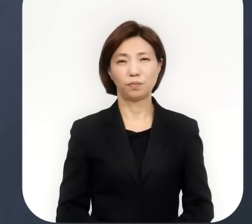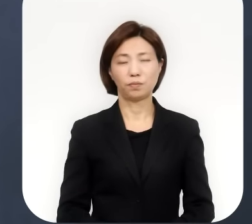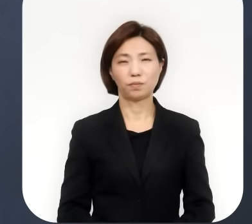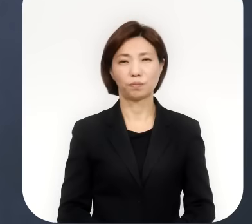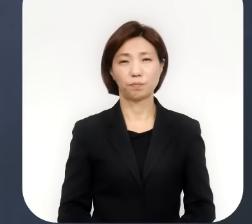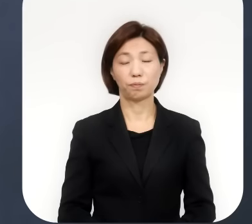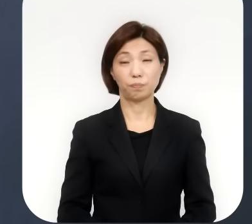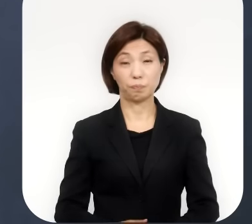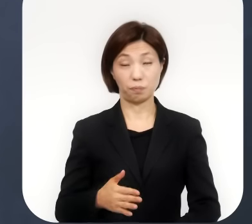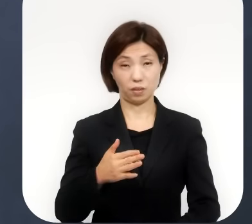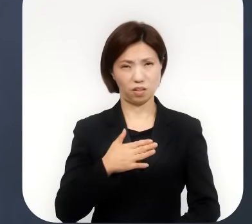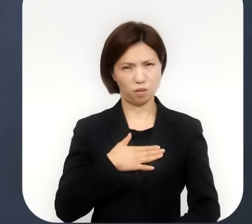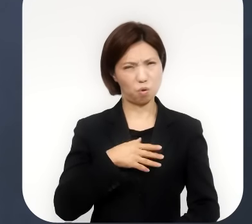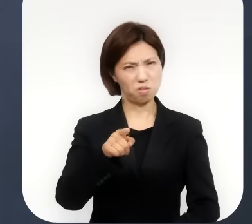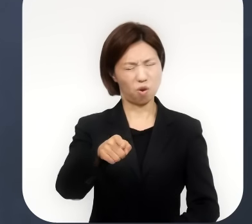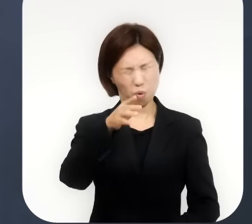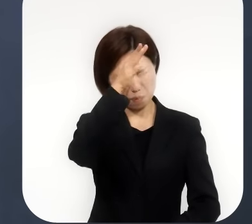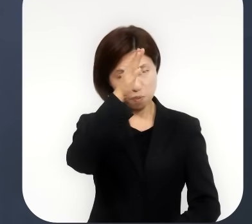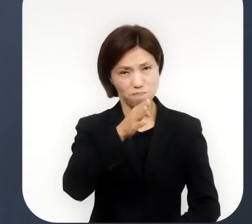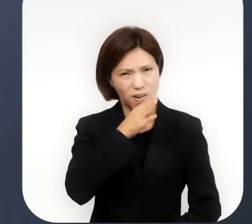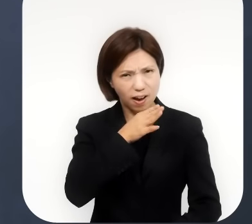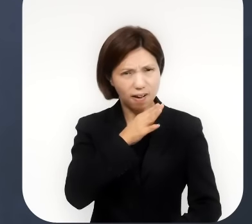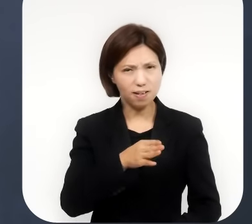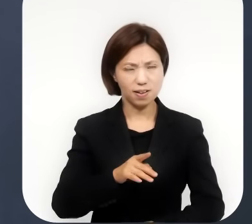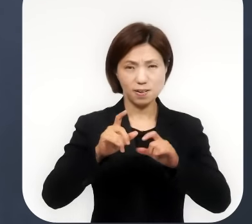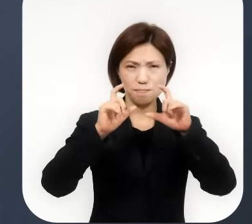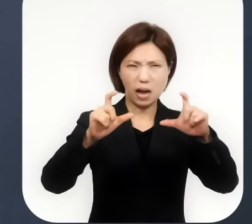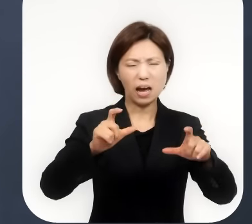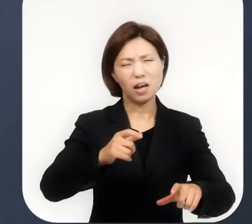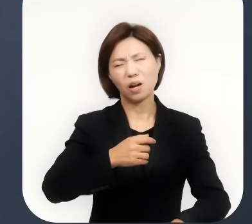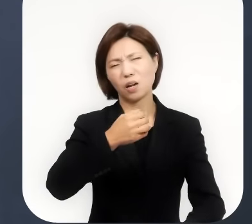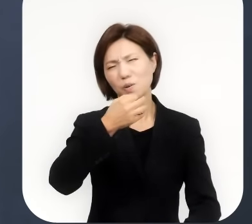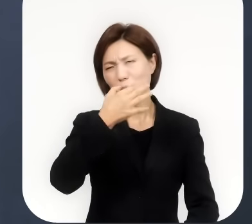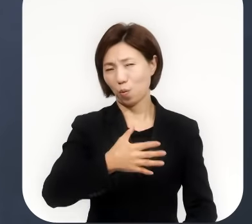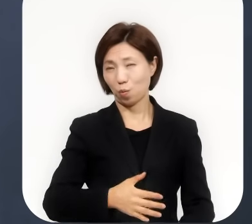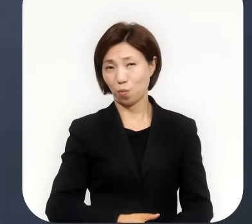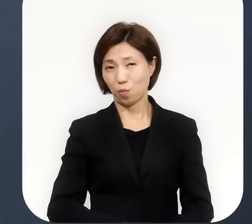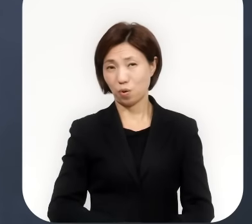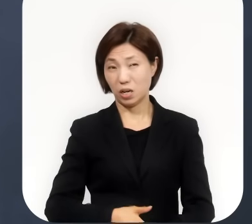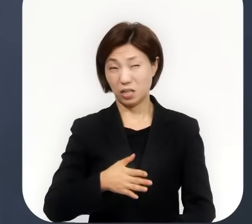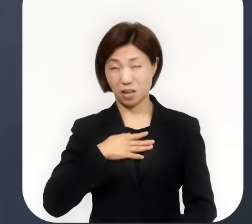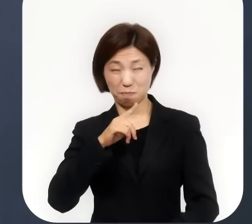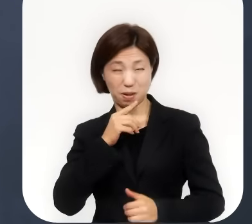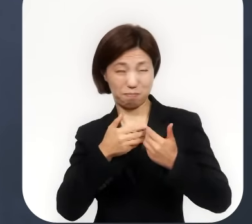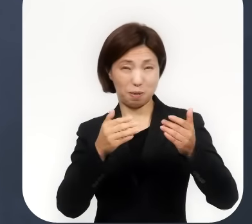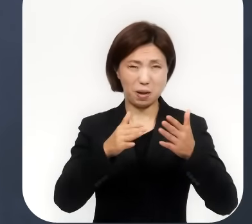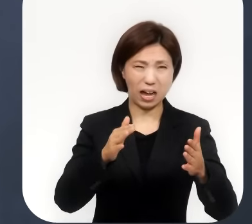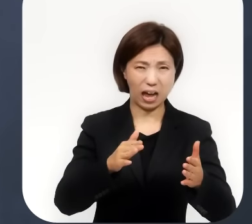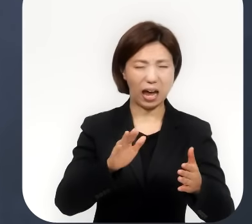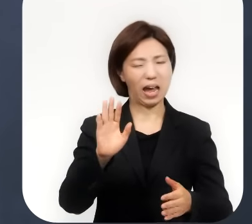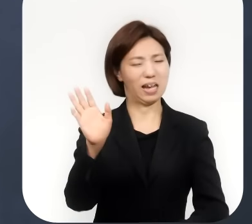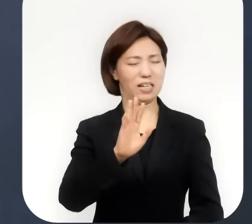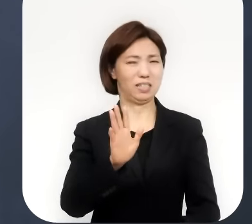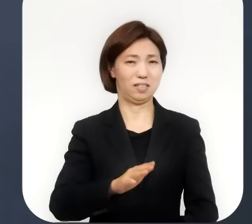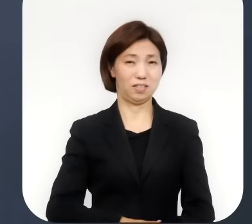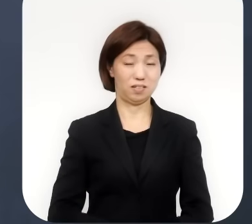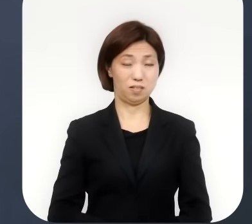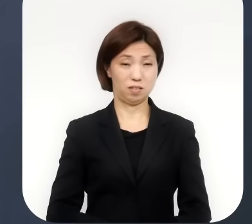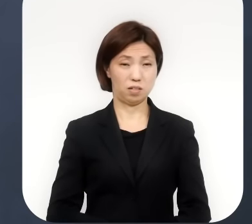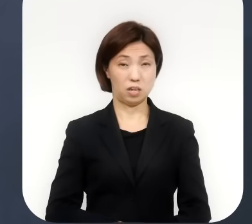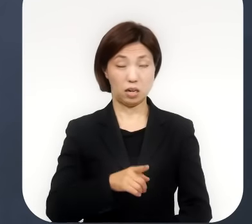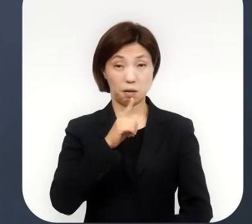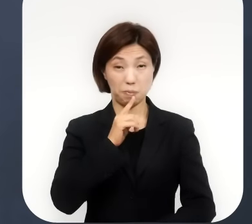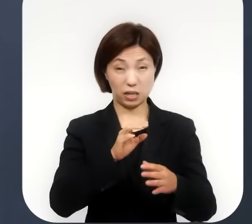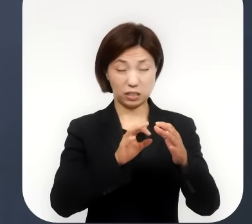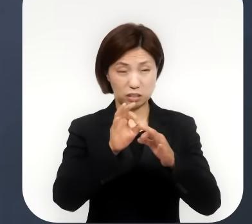나빠요 저도 저도 이렇게 딱네 병이다이 말하기가 참 어려워요 스님은 막 말 함부로 하는 거 같지만은